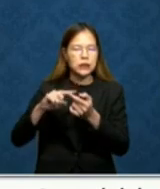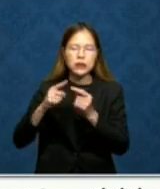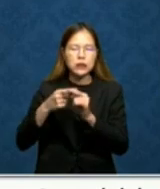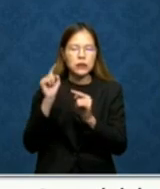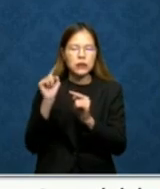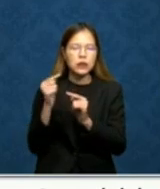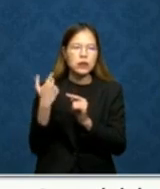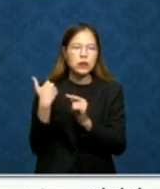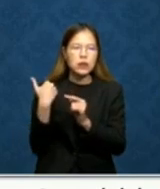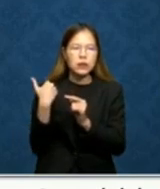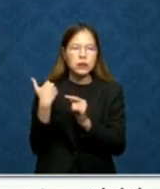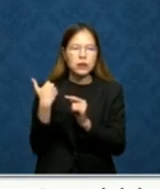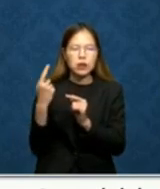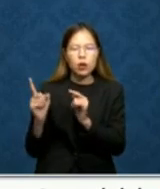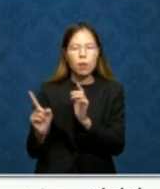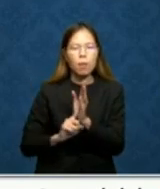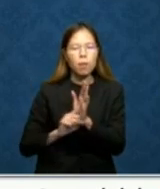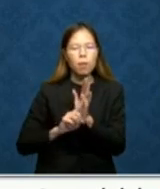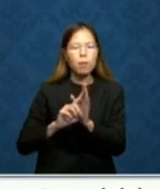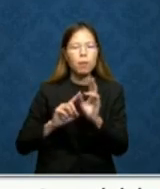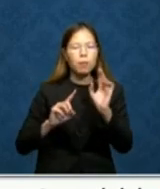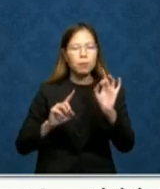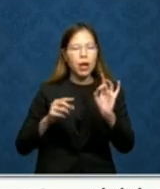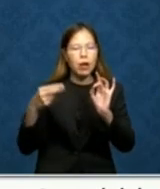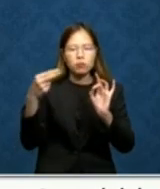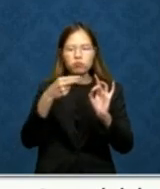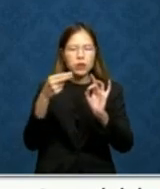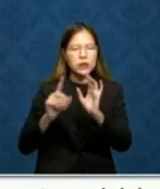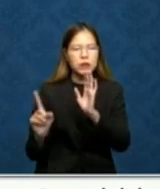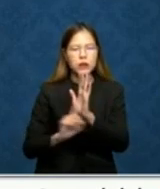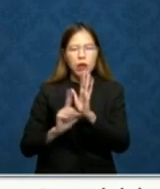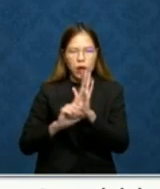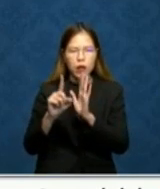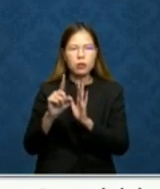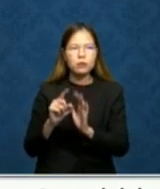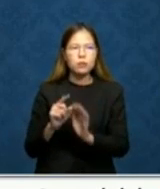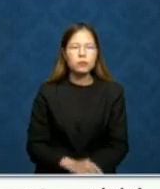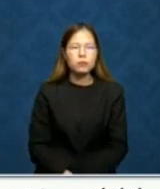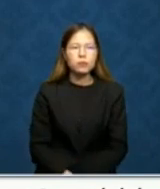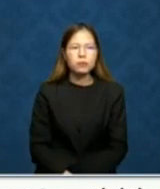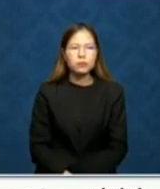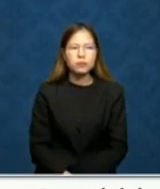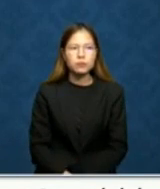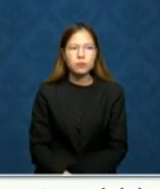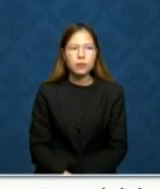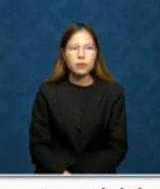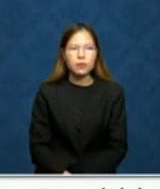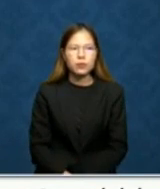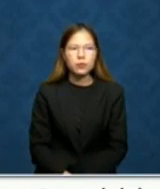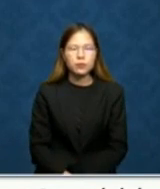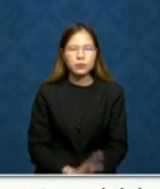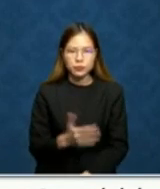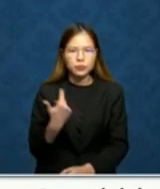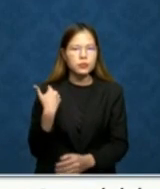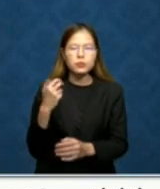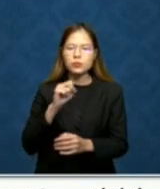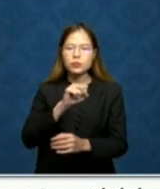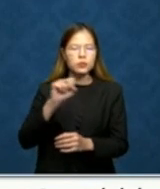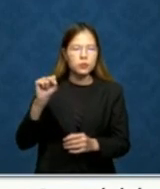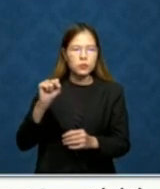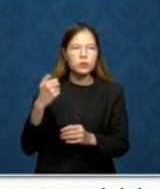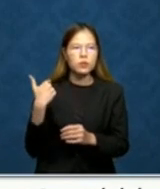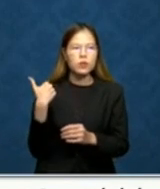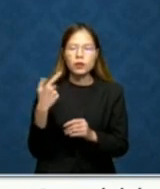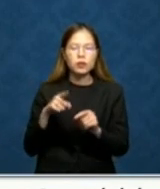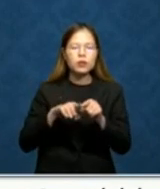มตีกว่า 80,000 ครั้งด้วยกันสไลด์ถัดไปค่ะส.ส.ศิริพัฒน์เองนะคะก็เจอไม่น้อยด้ว